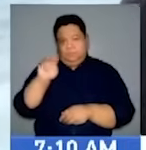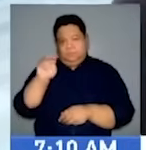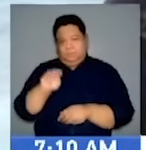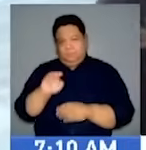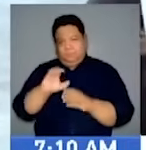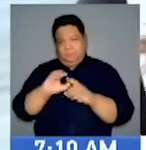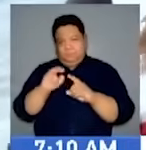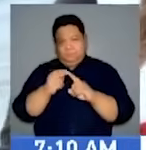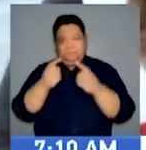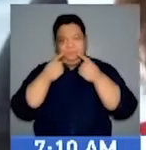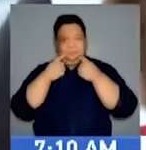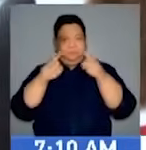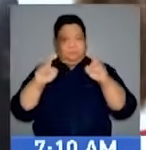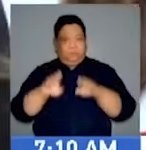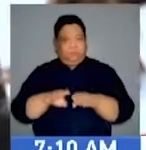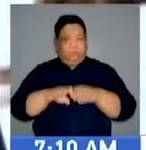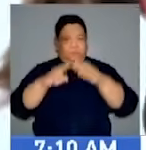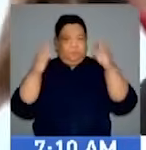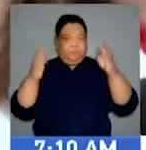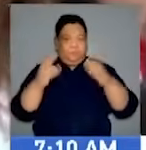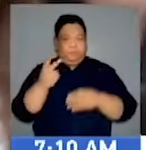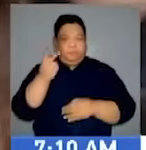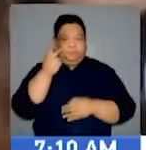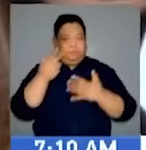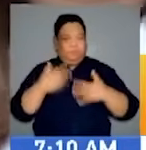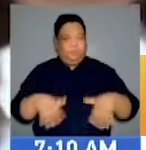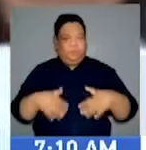malaki na ang ipinagkaiba nito kumpara dati.